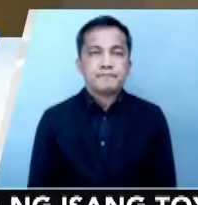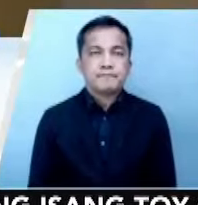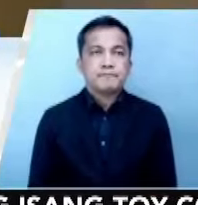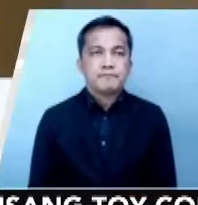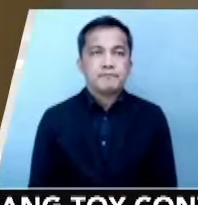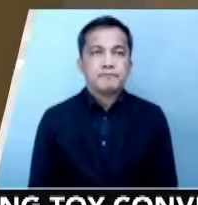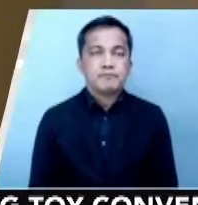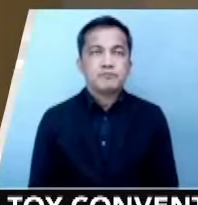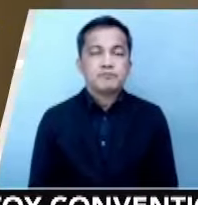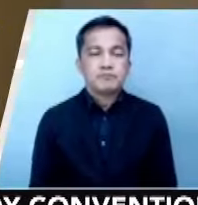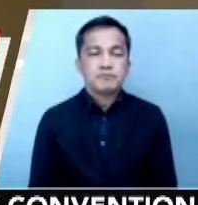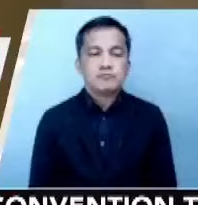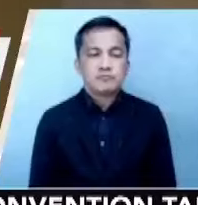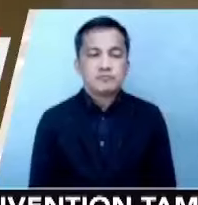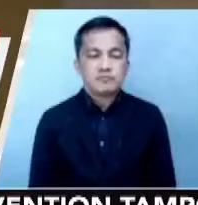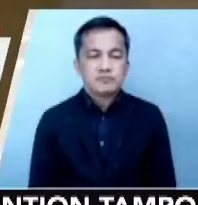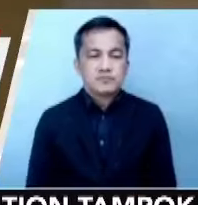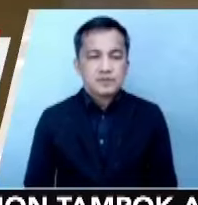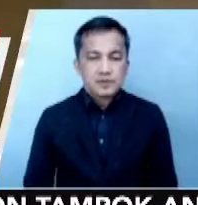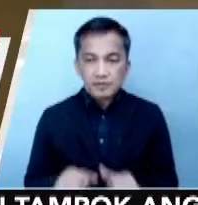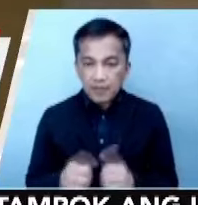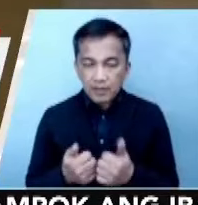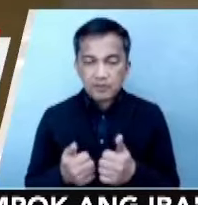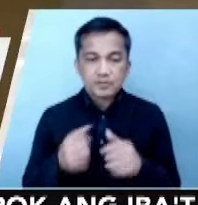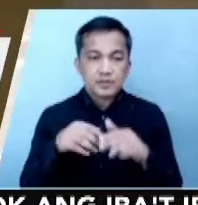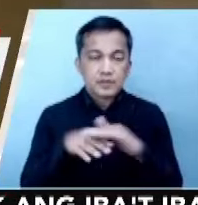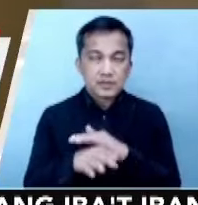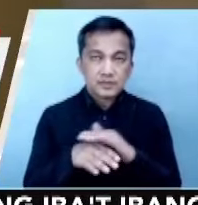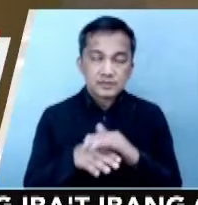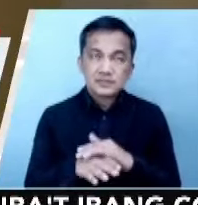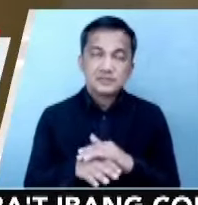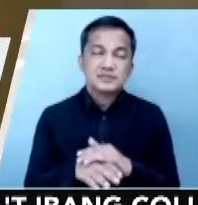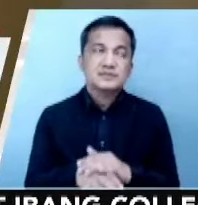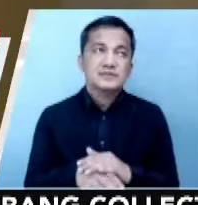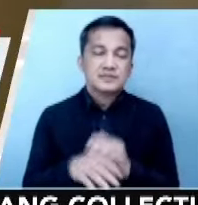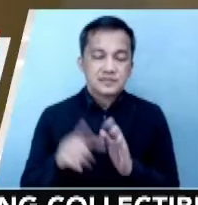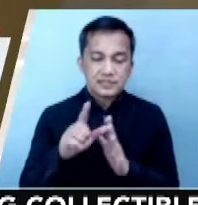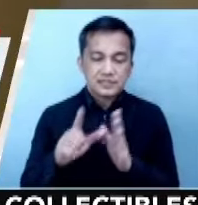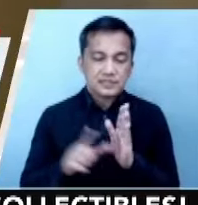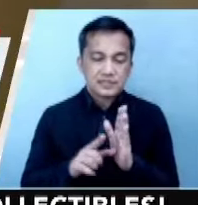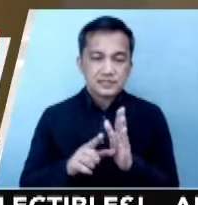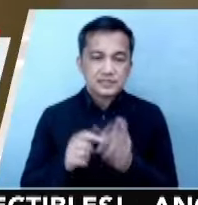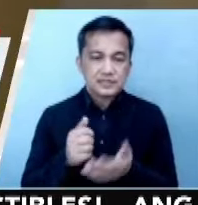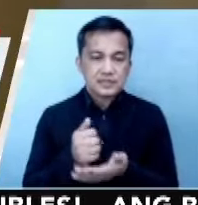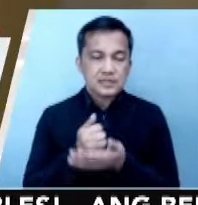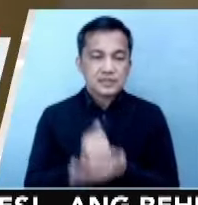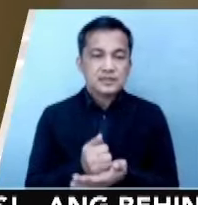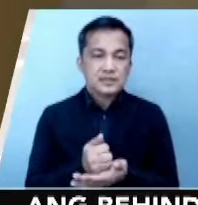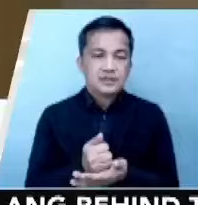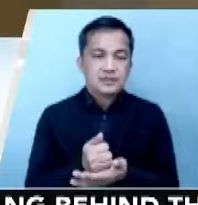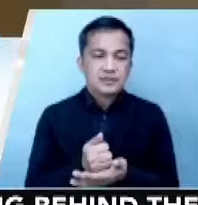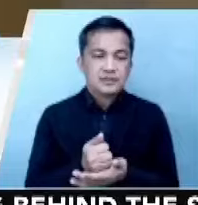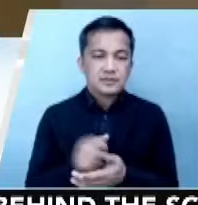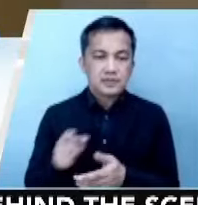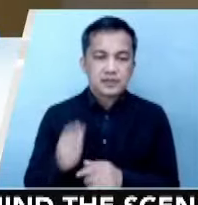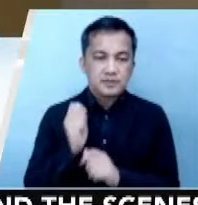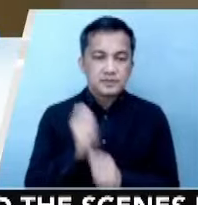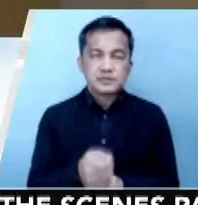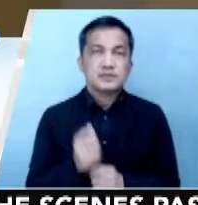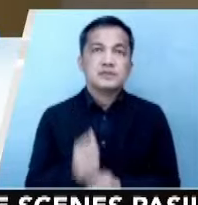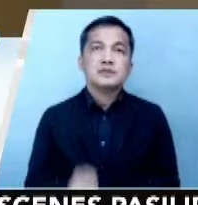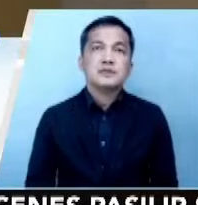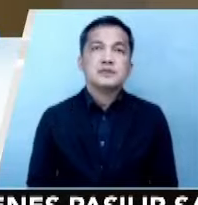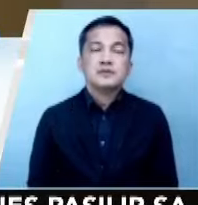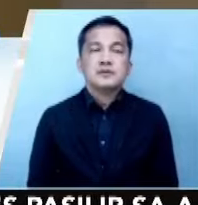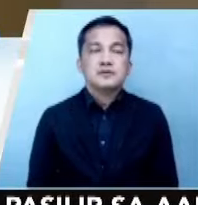Paano magkaka-access sa legal assistance ang isang mangingisda at maging doon